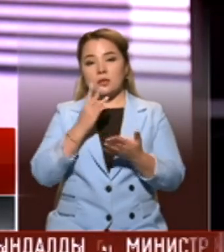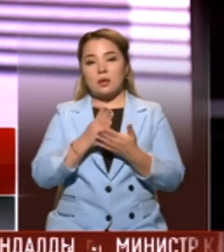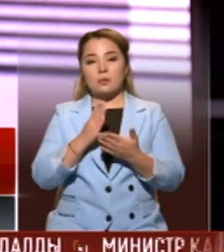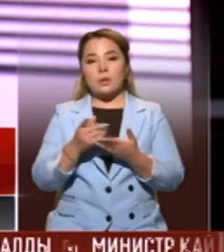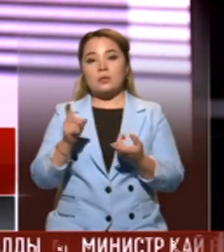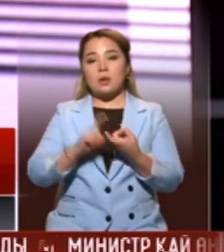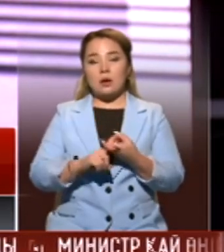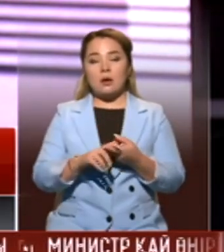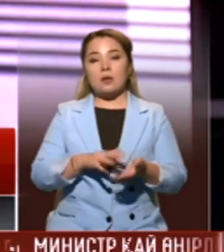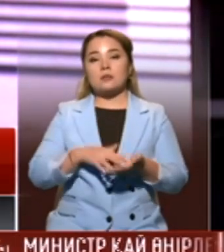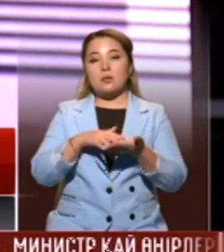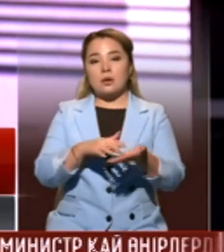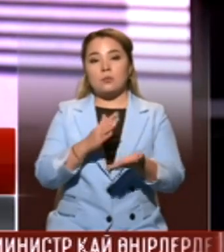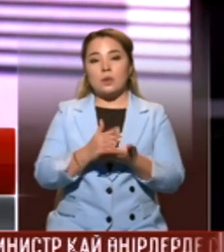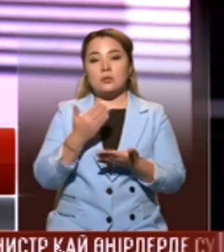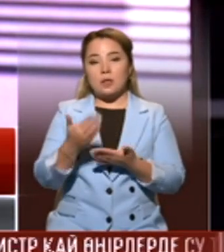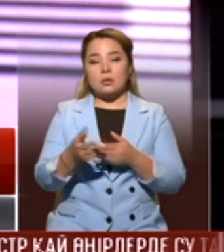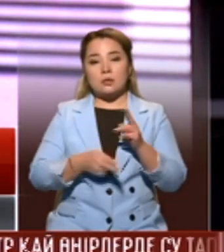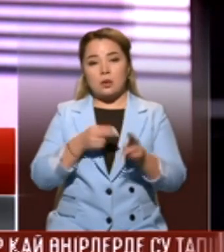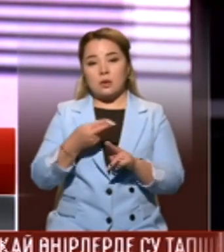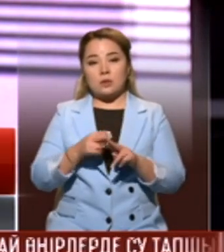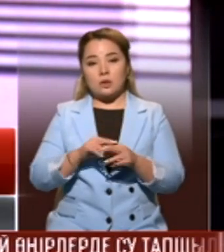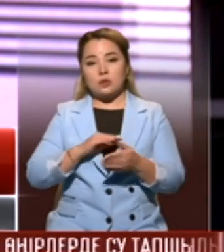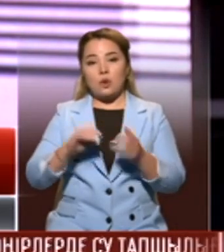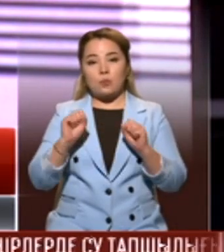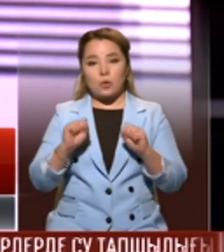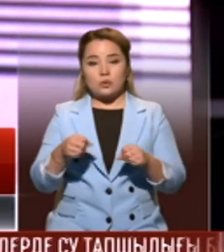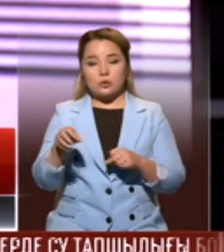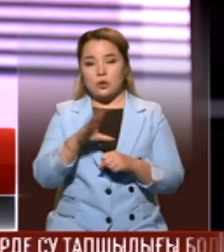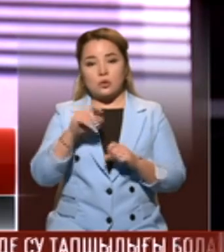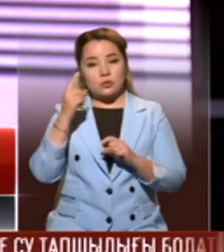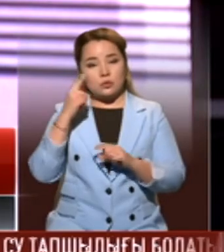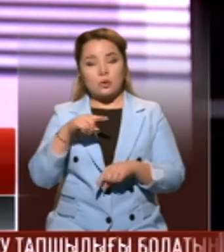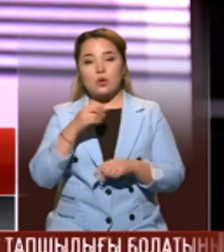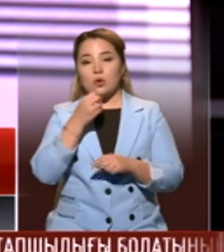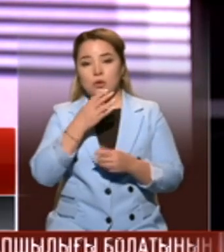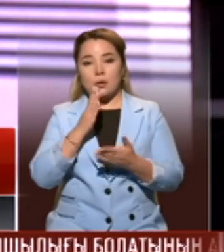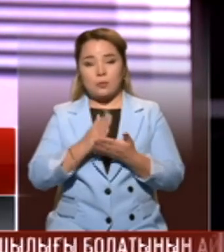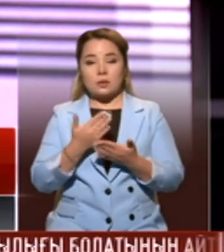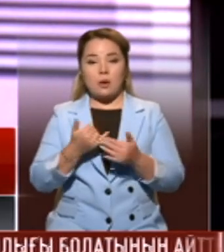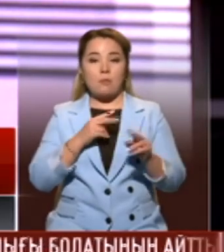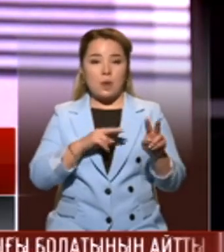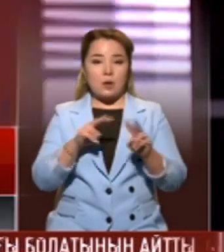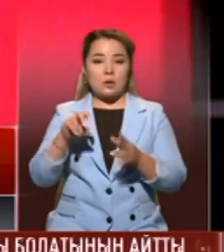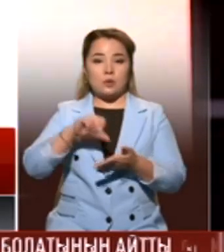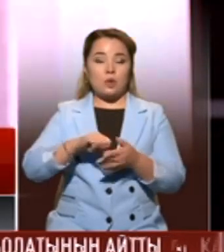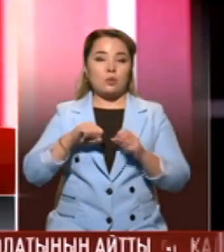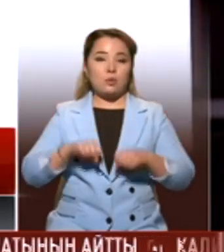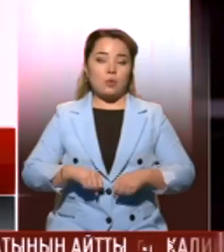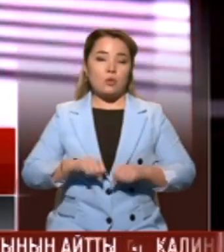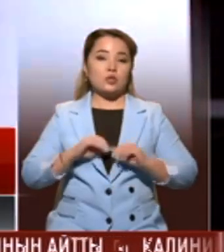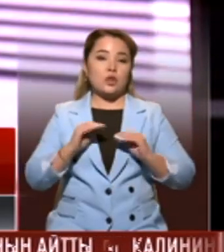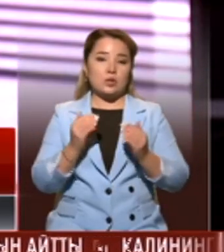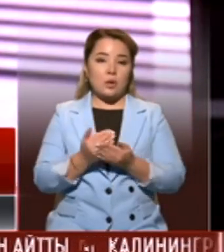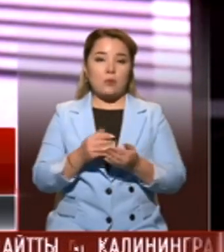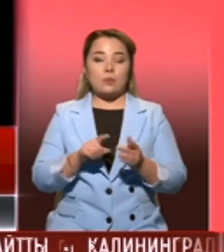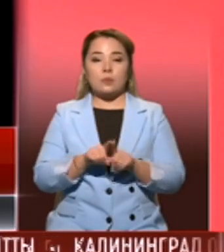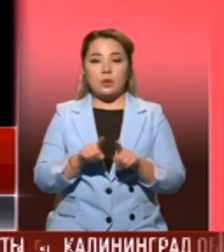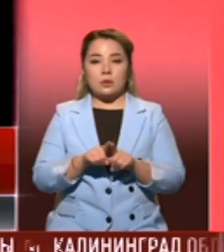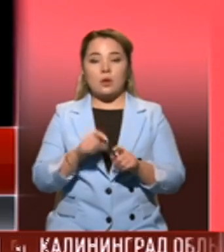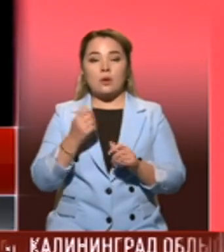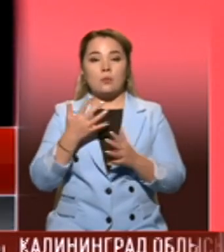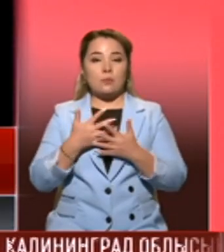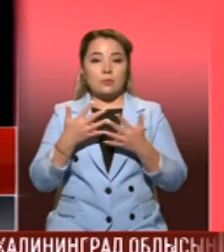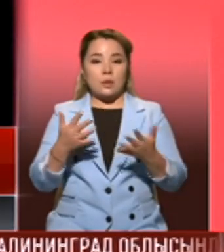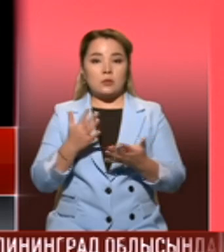бойынша арыз түсіре алады, оны жақсы білесіздер. Және бұл жерде енді бақылаушылардың құқығын шектеуге байланысты мәселелерде